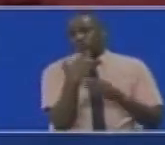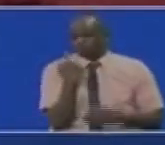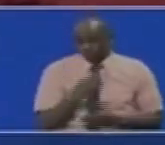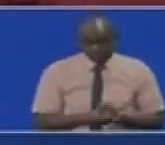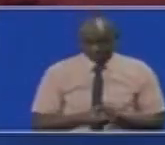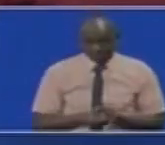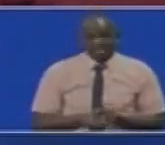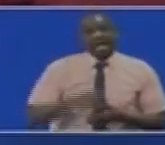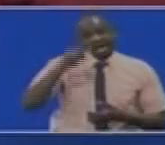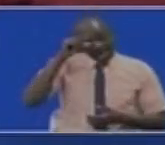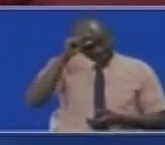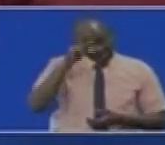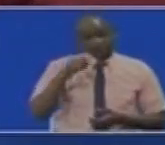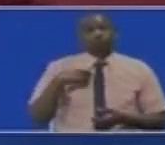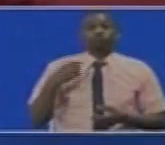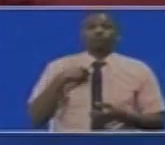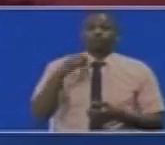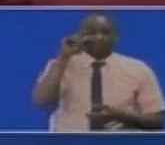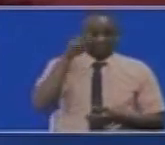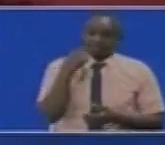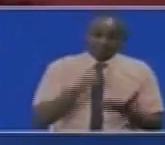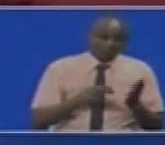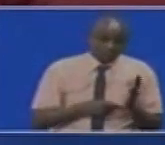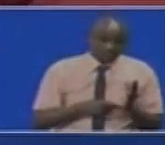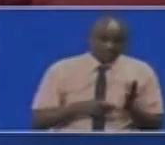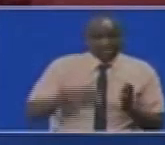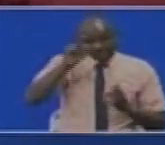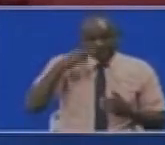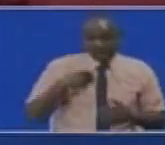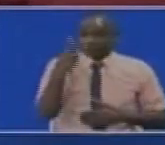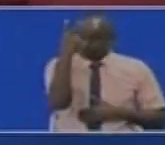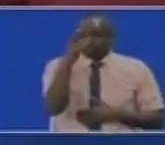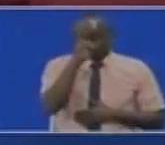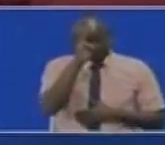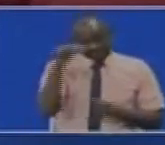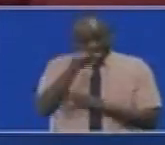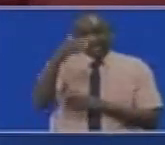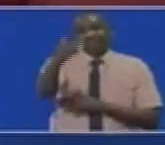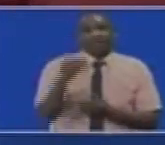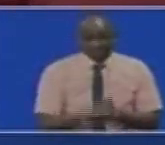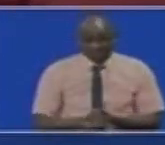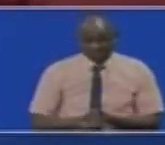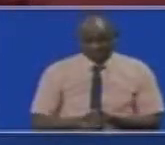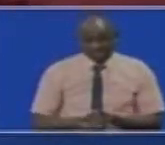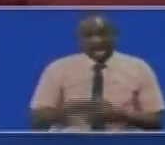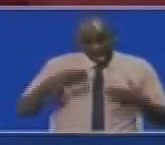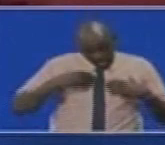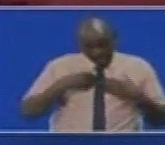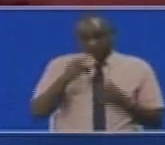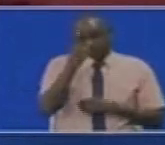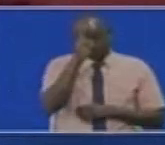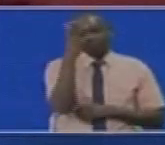instance, when the governor of Mombasa County moves, he has two police car ahead. Iko na officers